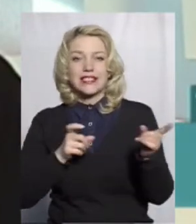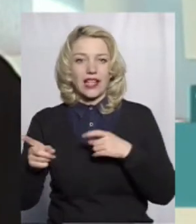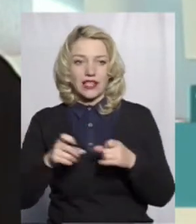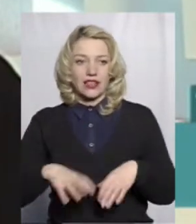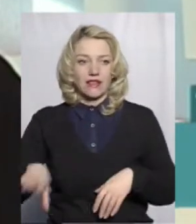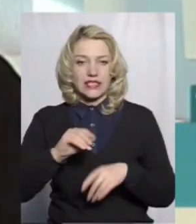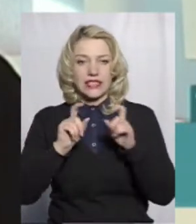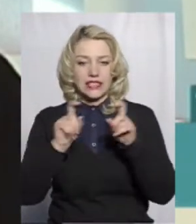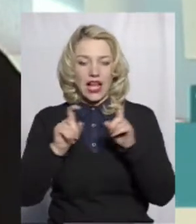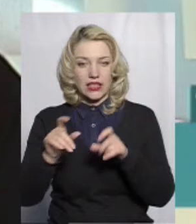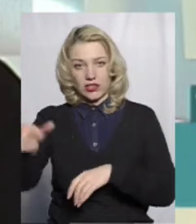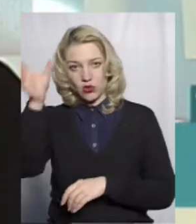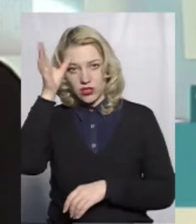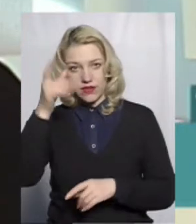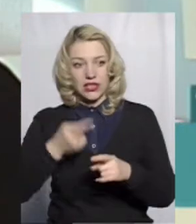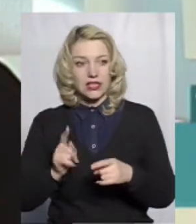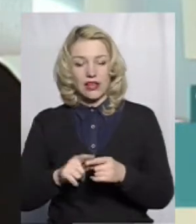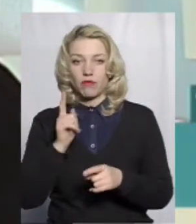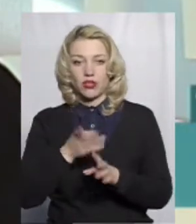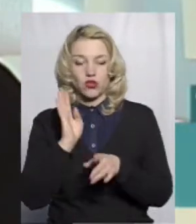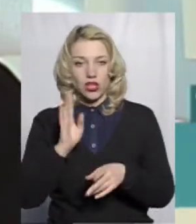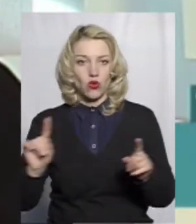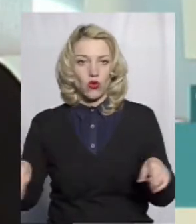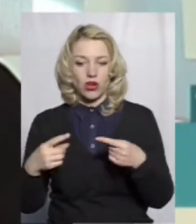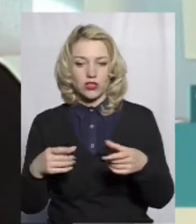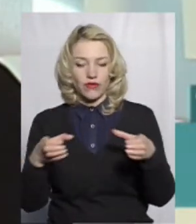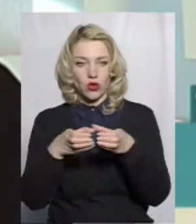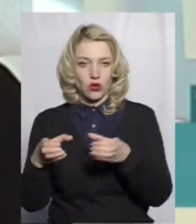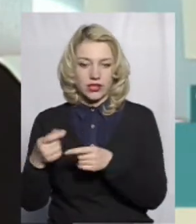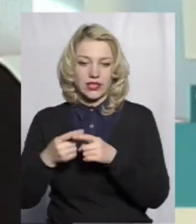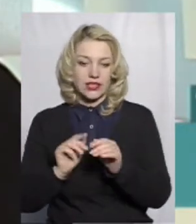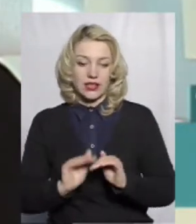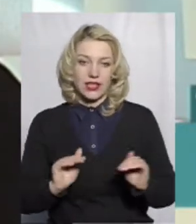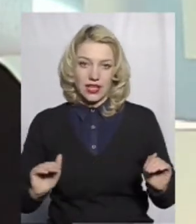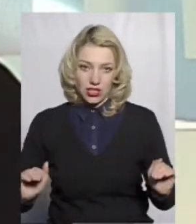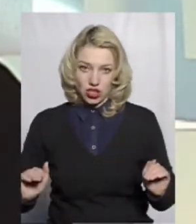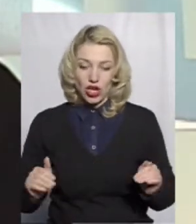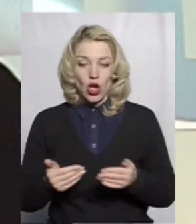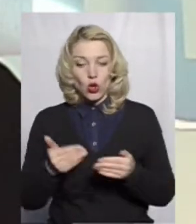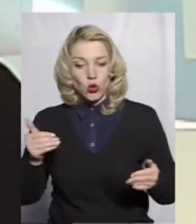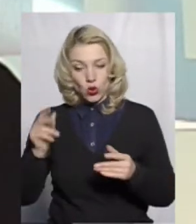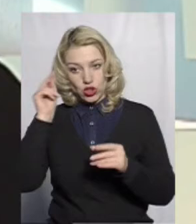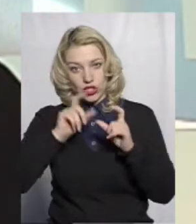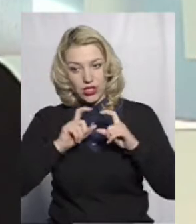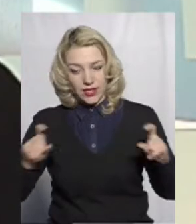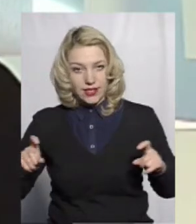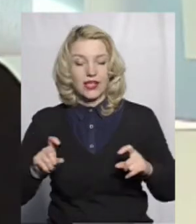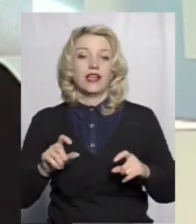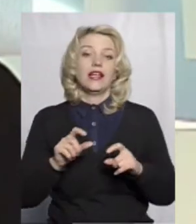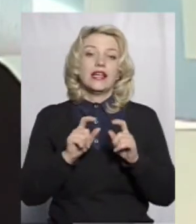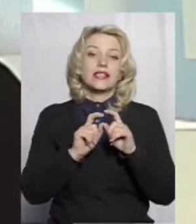заклади освіти. Це в першу чергу організовані колективи, це дитячі дошкільні заклади, це